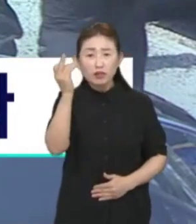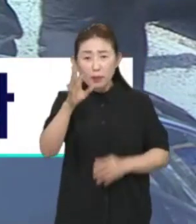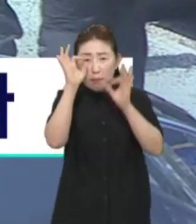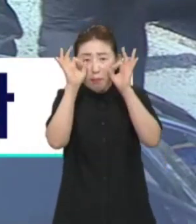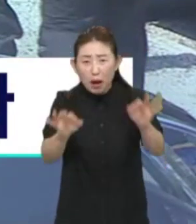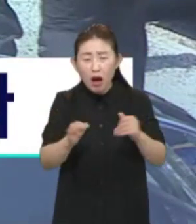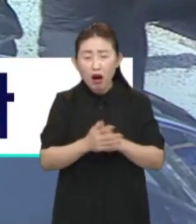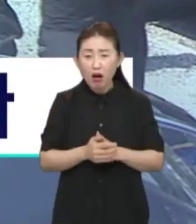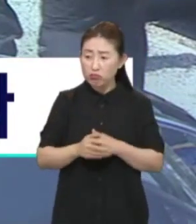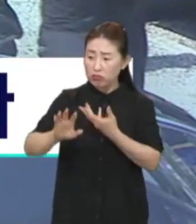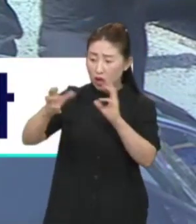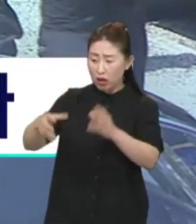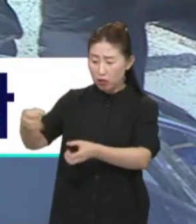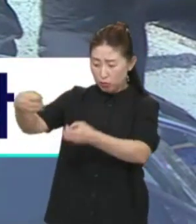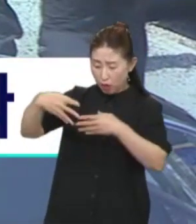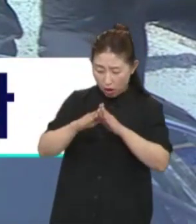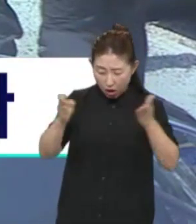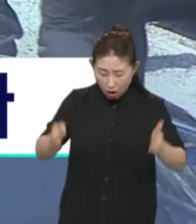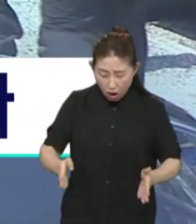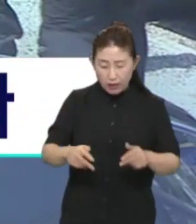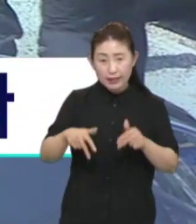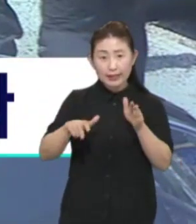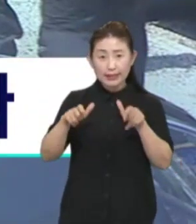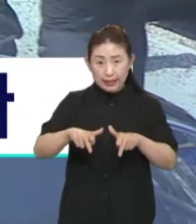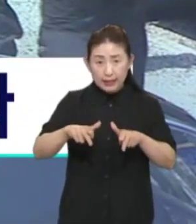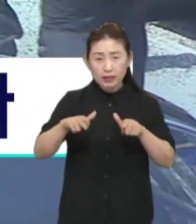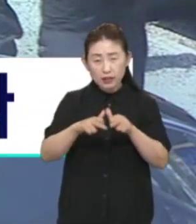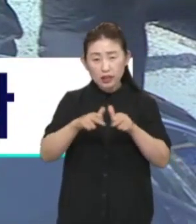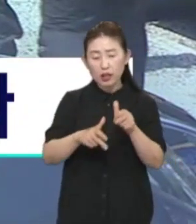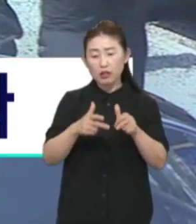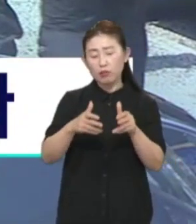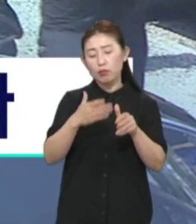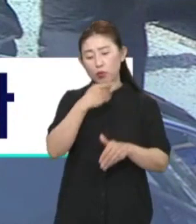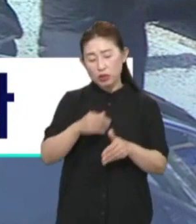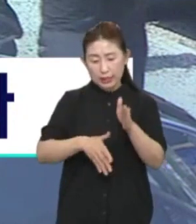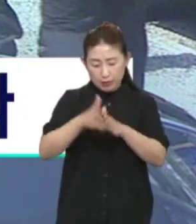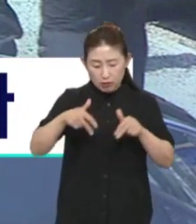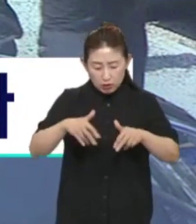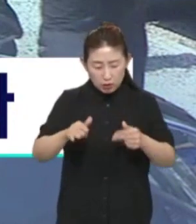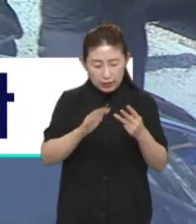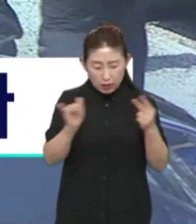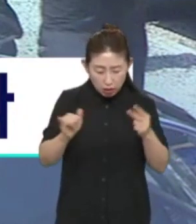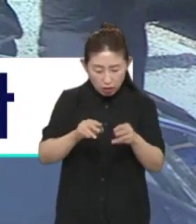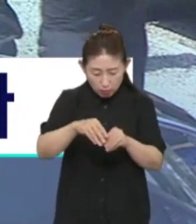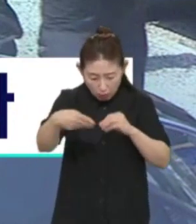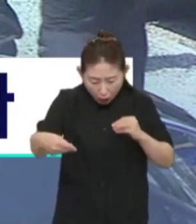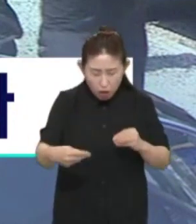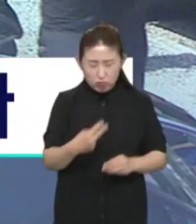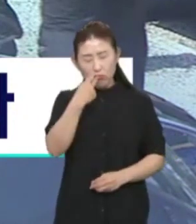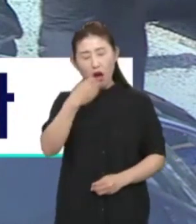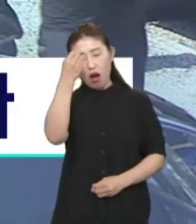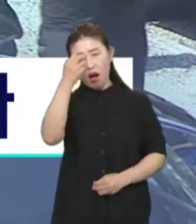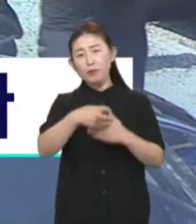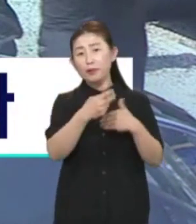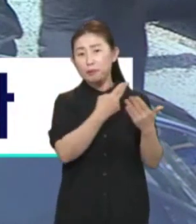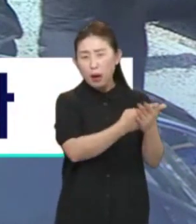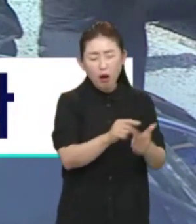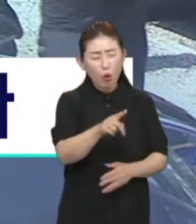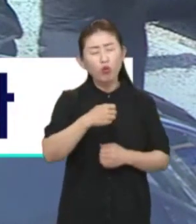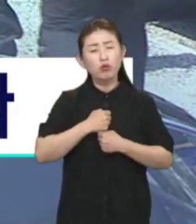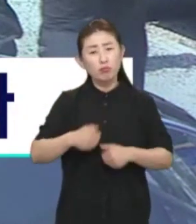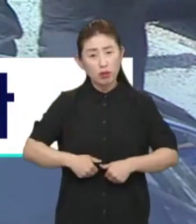울산에서 이런 우편물을 열어본 장애인 복지시설 직원 3명이 호흡곤란 증세를 보여 각별한 주의가 필요한데요.